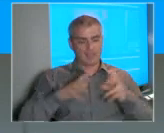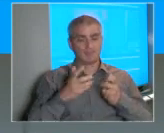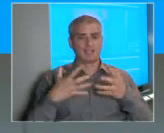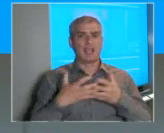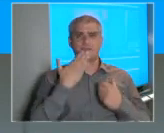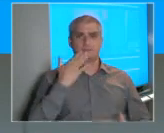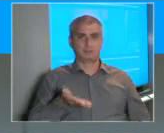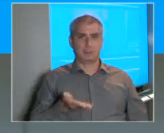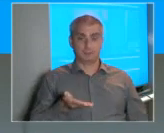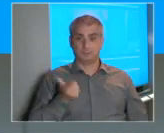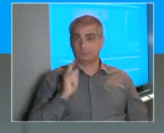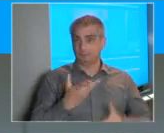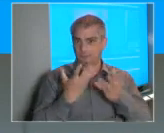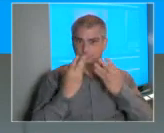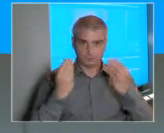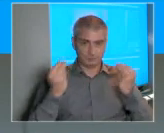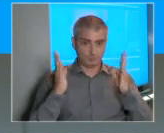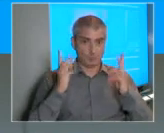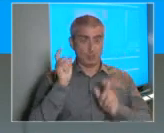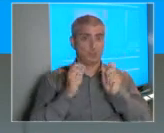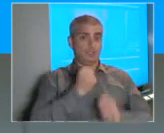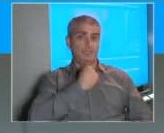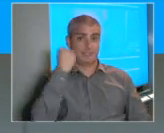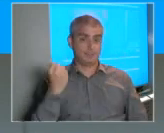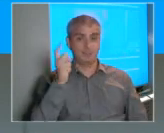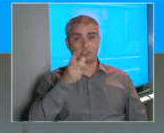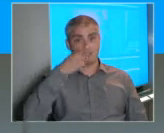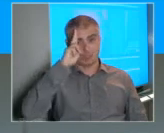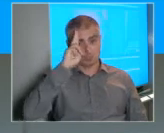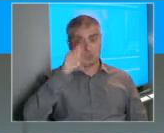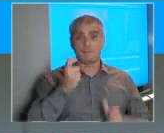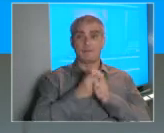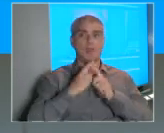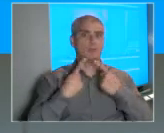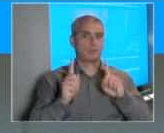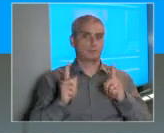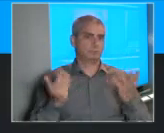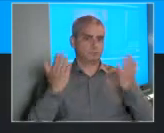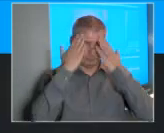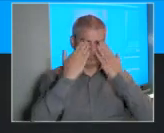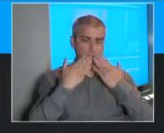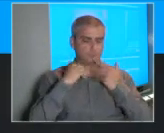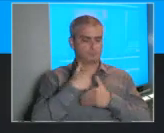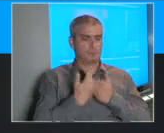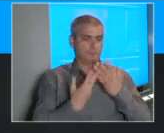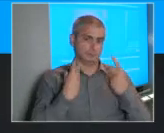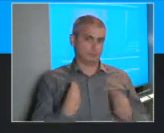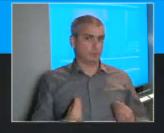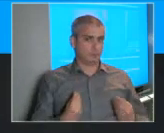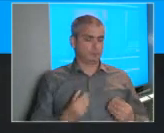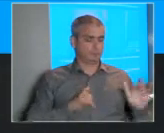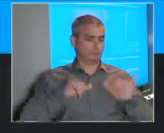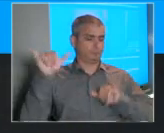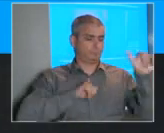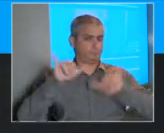החברה הישראלית. יש הרבה מאוד אנשי ימין, אנשי ליכוד, גם מפלגות אחרות, שברוך השם מתפרנסים היטב,